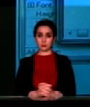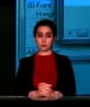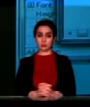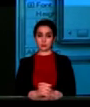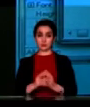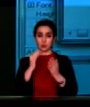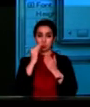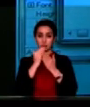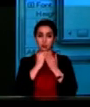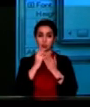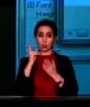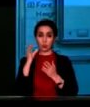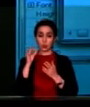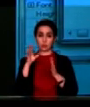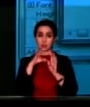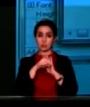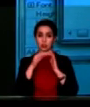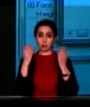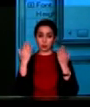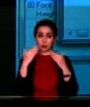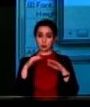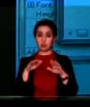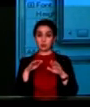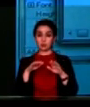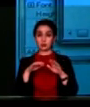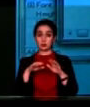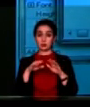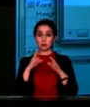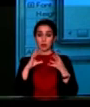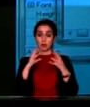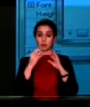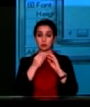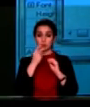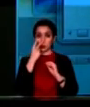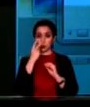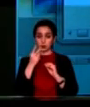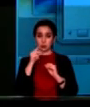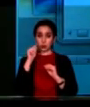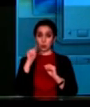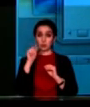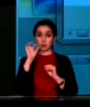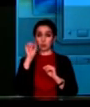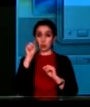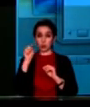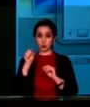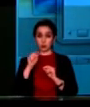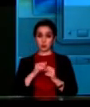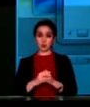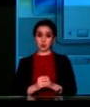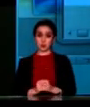Dastur kodini kiritib bo'lganimizdan so'ng, demak, natijani ko'rish tugmasini bosamiz.